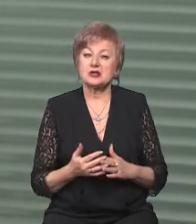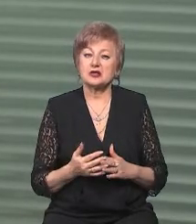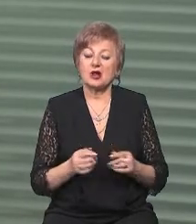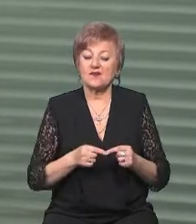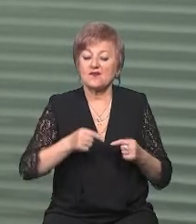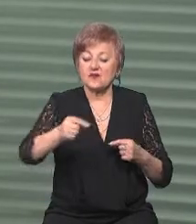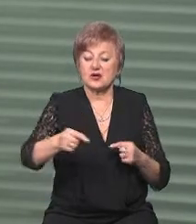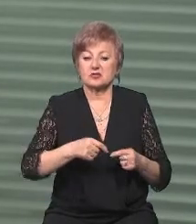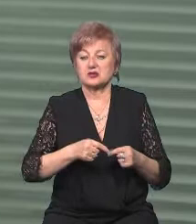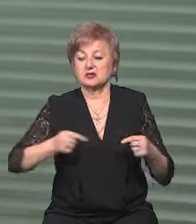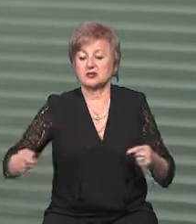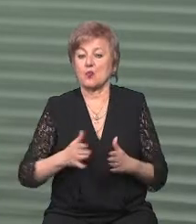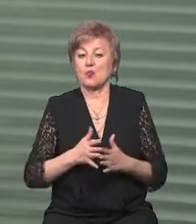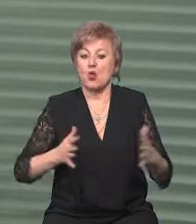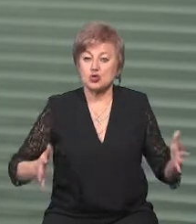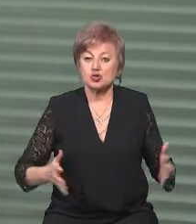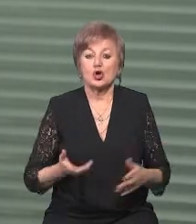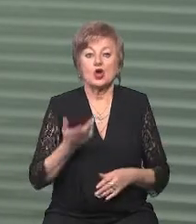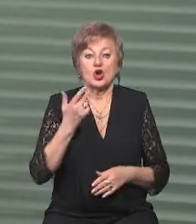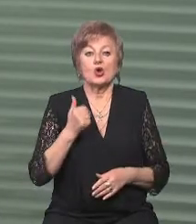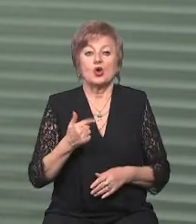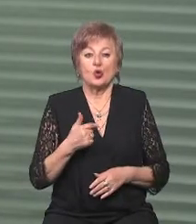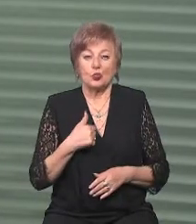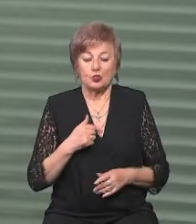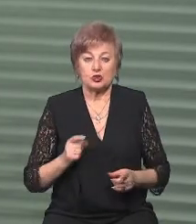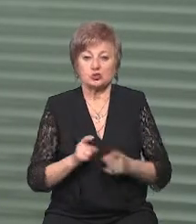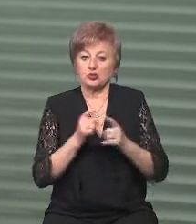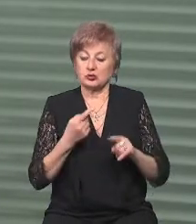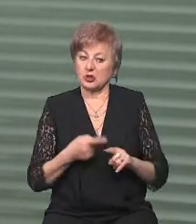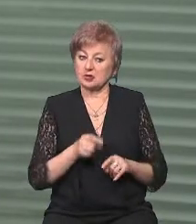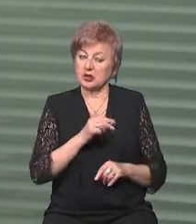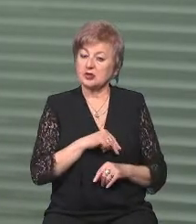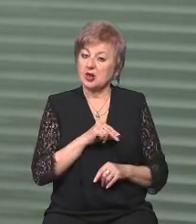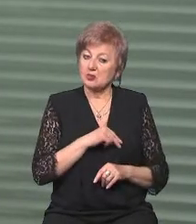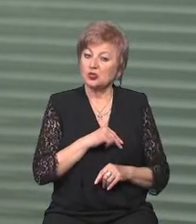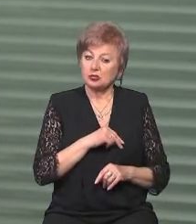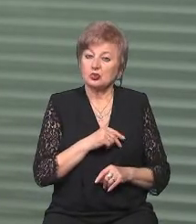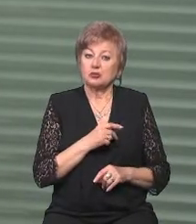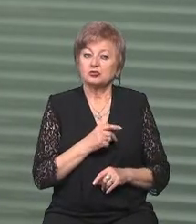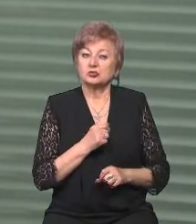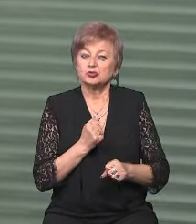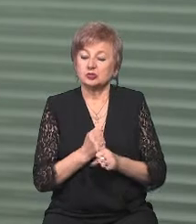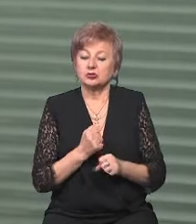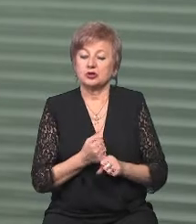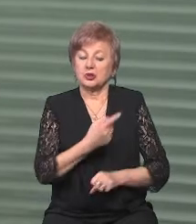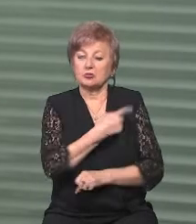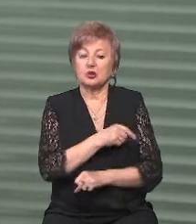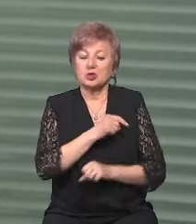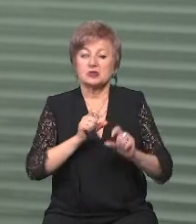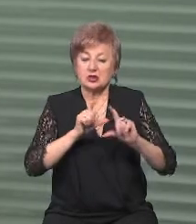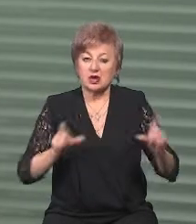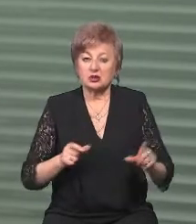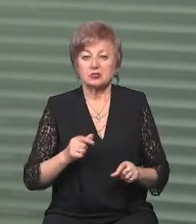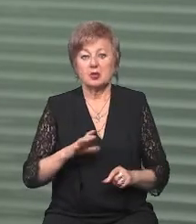відстані. І коли ми стикнулися вже з роботою саме перетвореного закладу первинної медицини, то